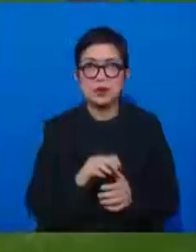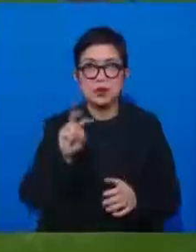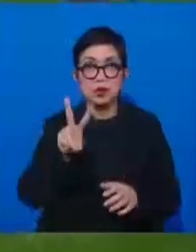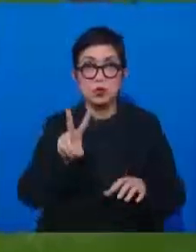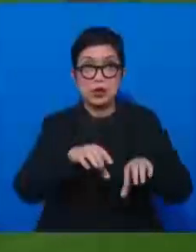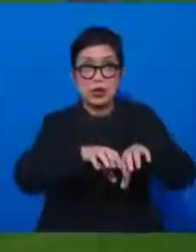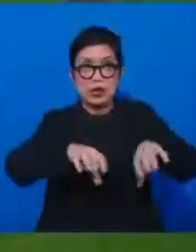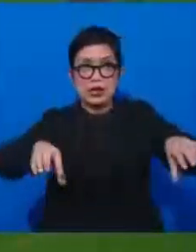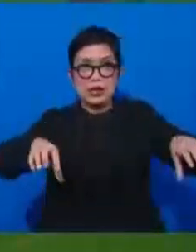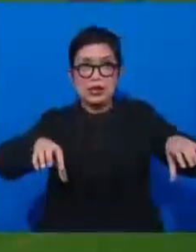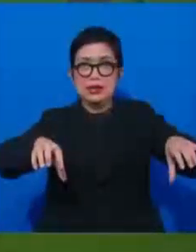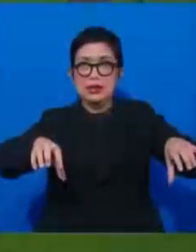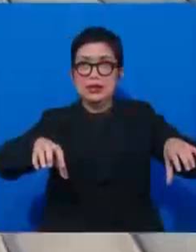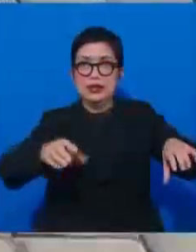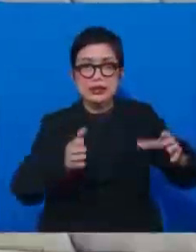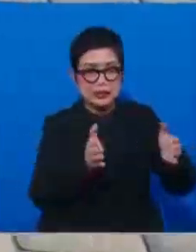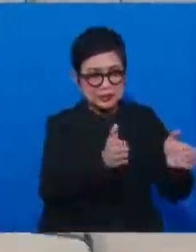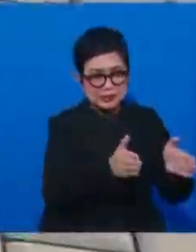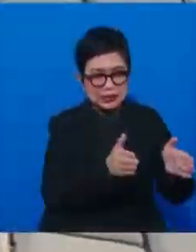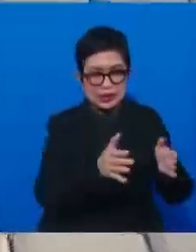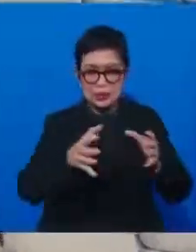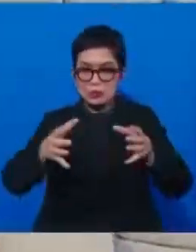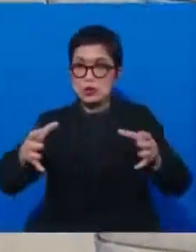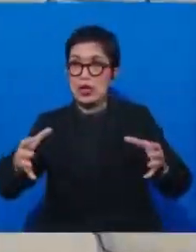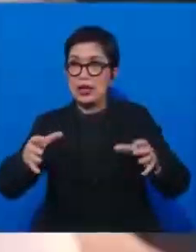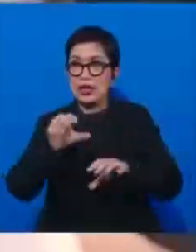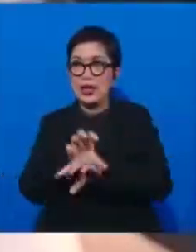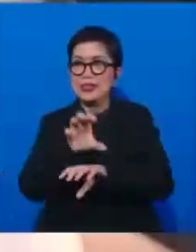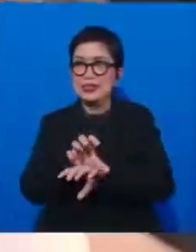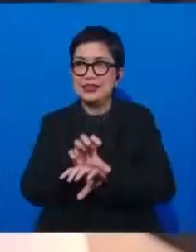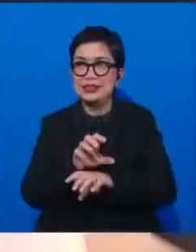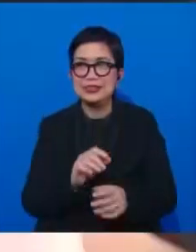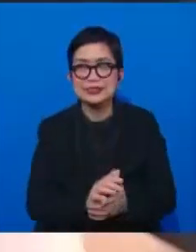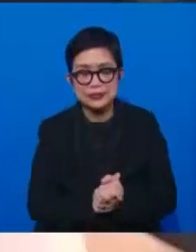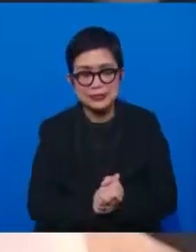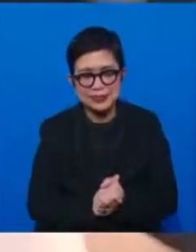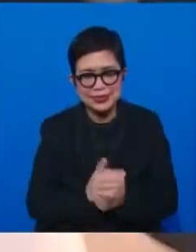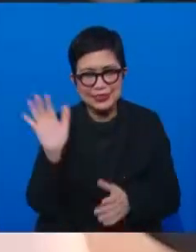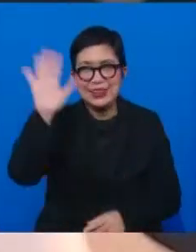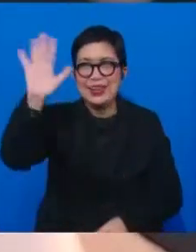memisahkan anjing berukuran besar dan kecil. Tim Liputan CNN Indonesia.